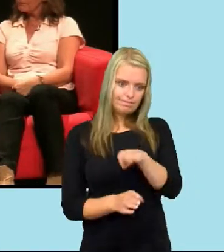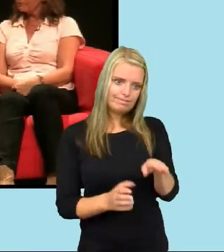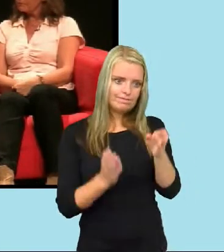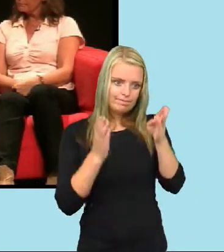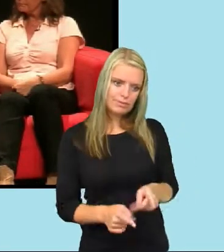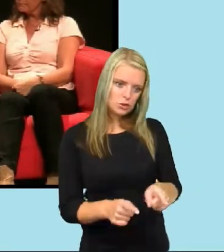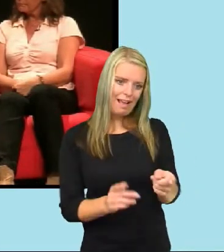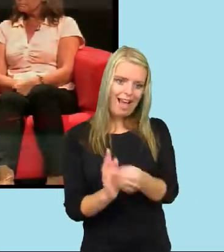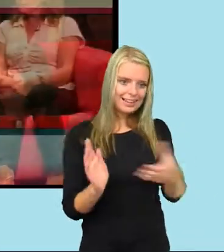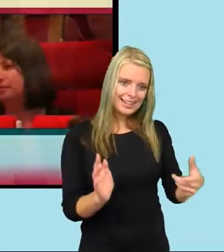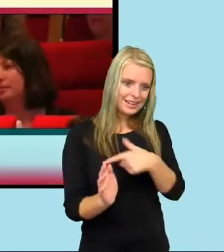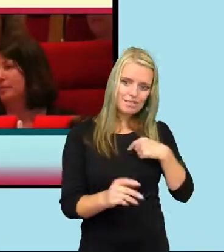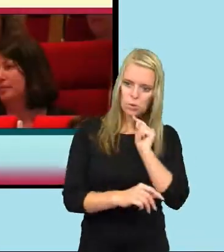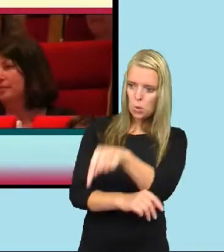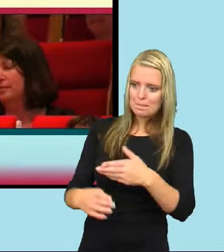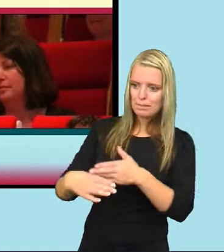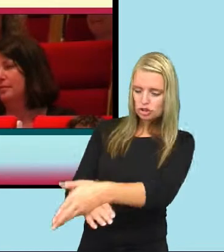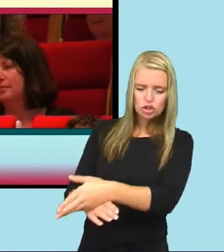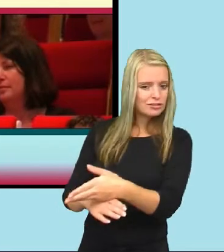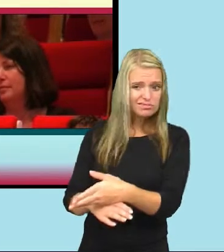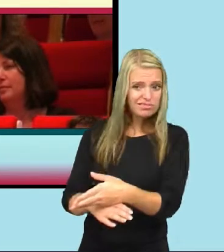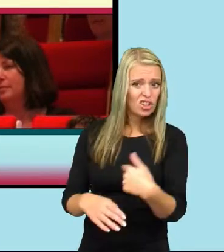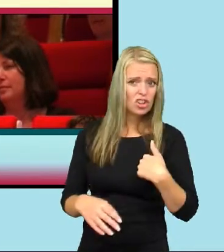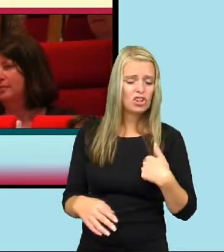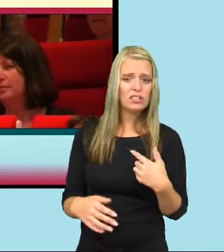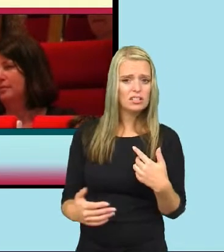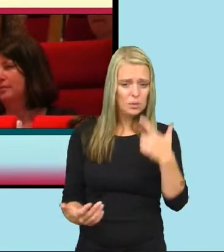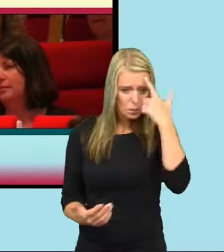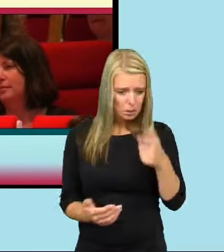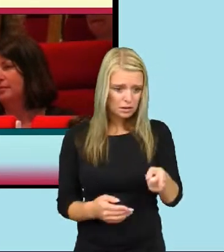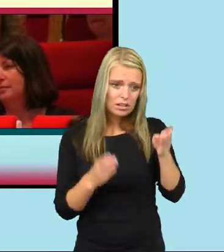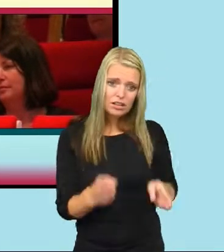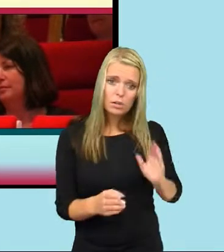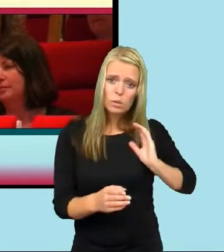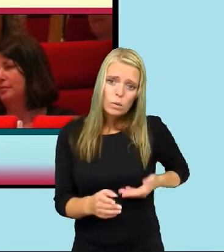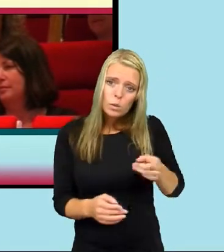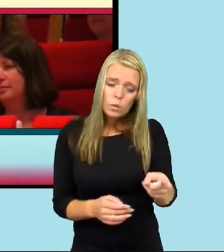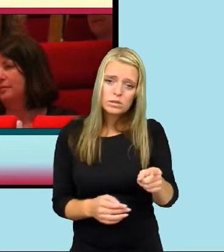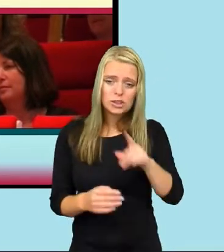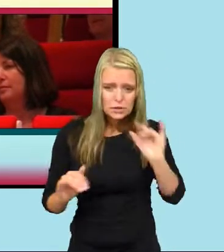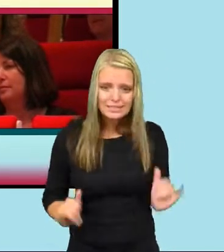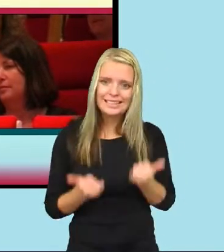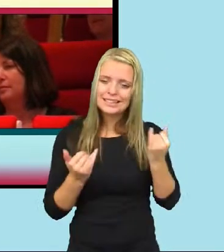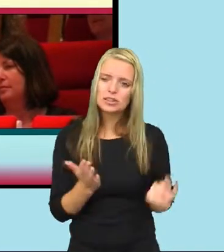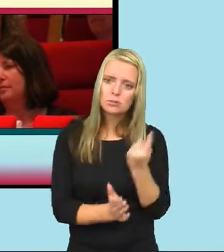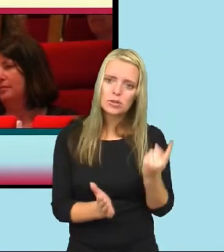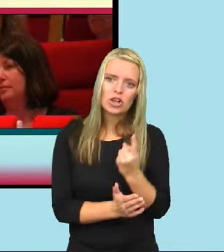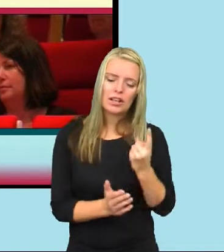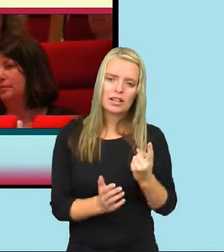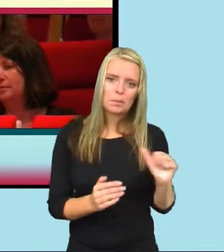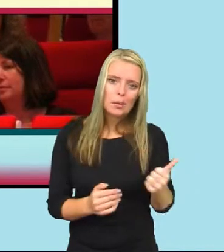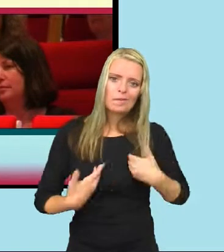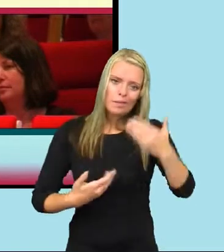att vi är där på ett besök. Utan jag tror att hon så tidigt som möjligt behöver veta